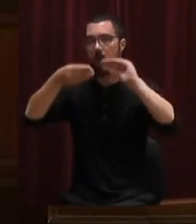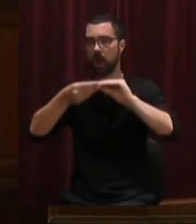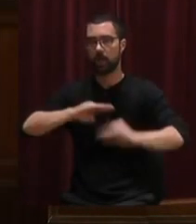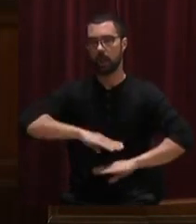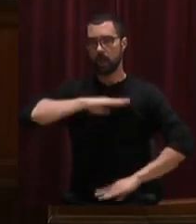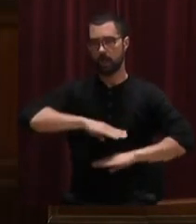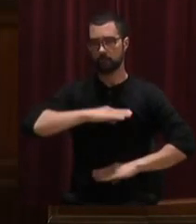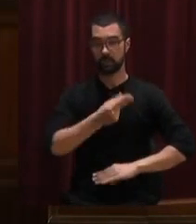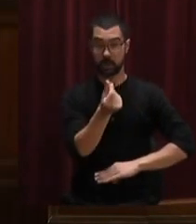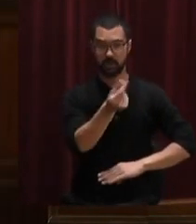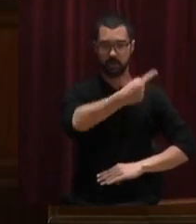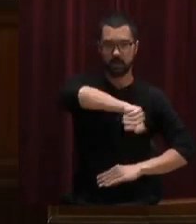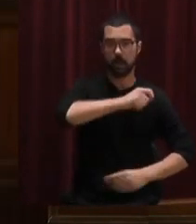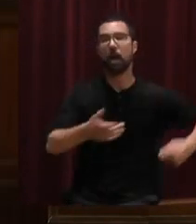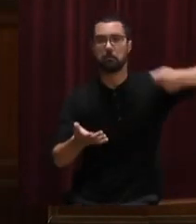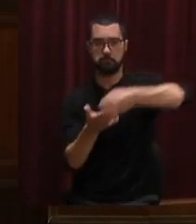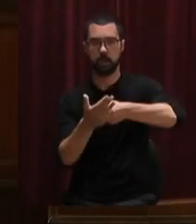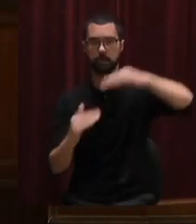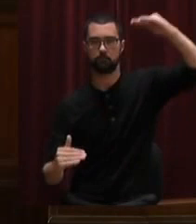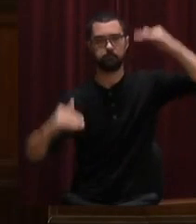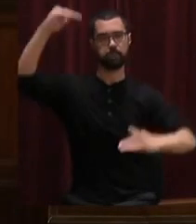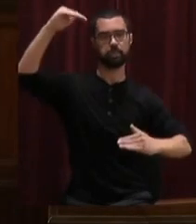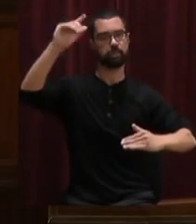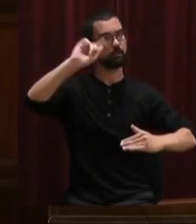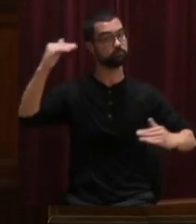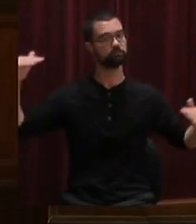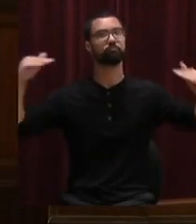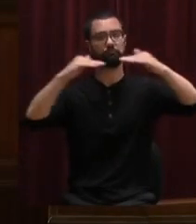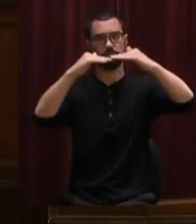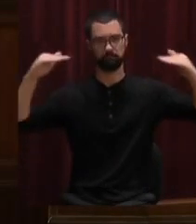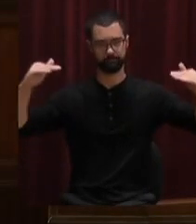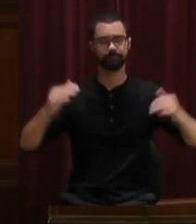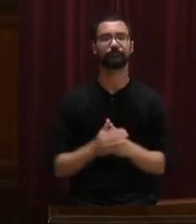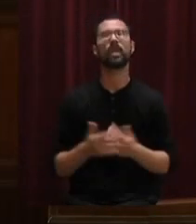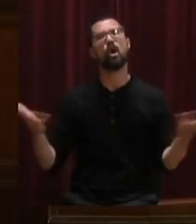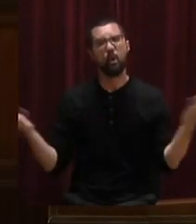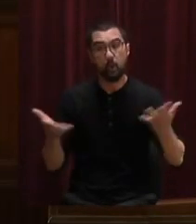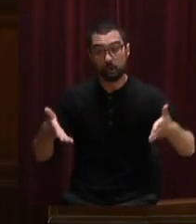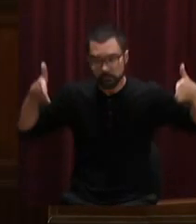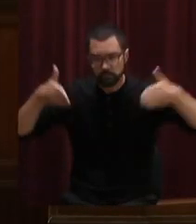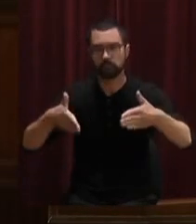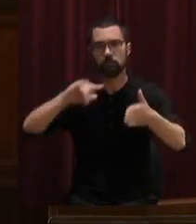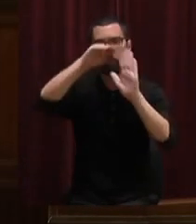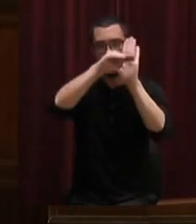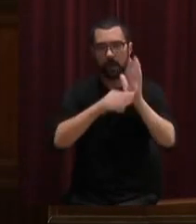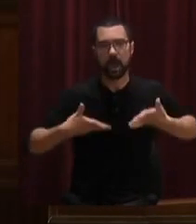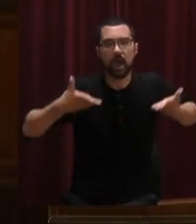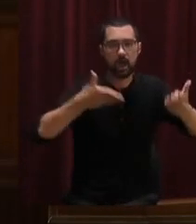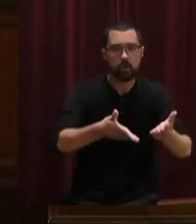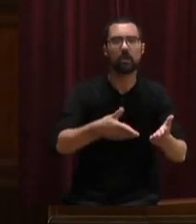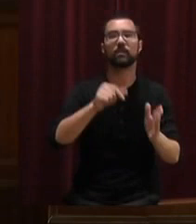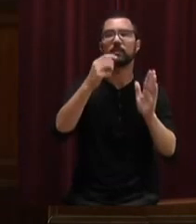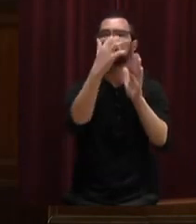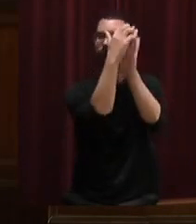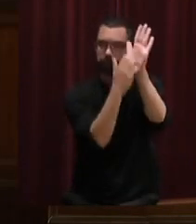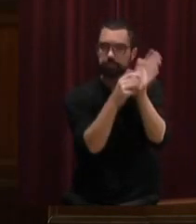econòmica dels ciutadans i ciutadanes d'aquesta zona. L'urgència s'atacarà també amb millores en els programes d'ajuda i mesures fiscals